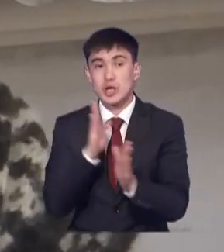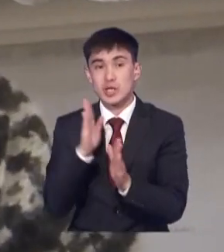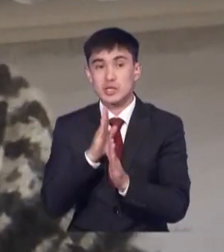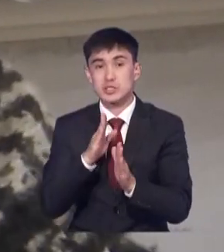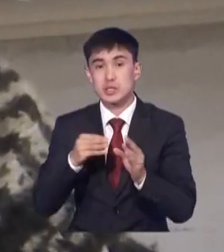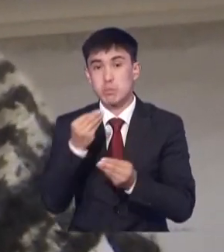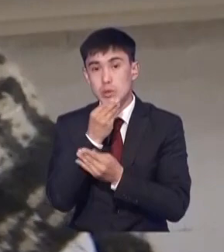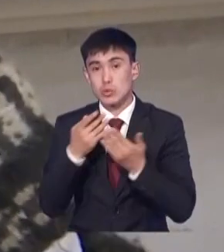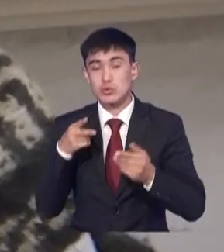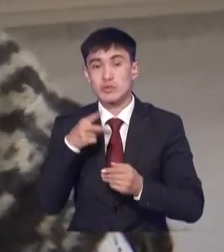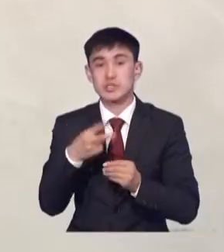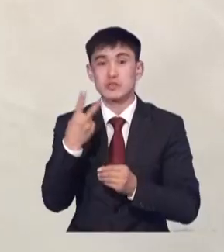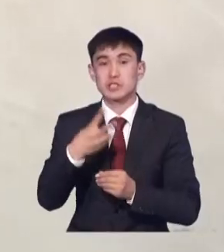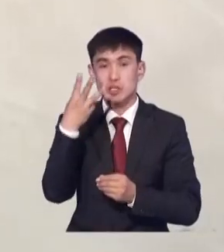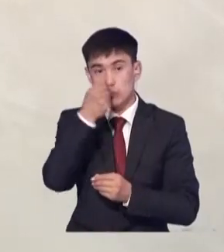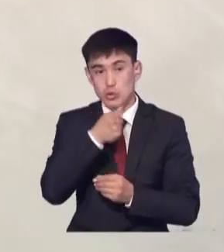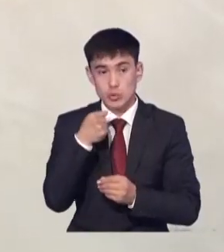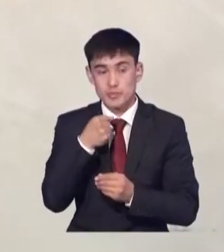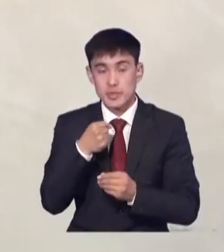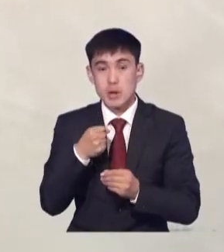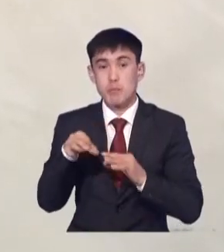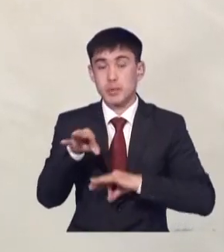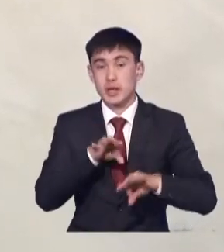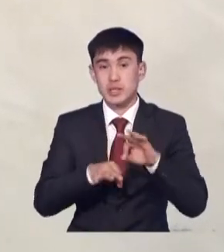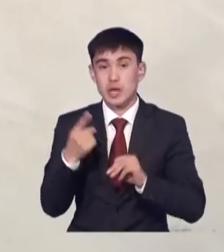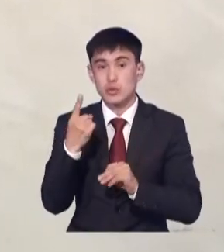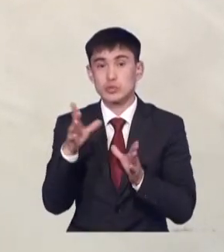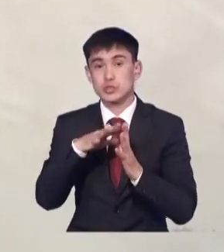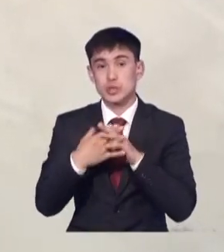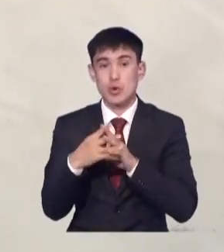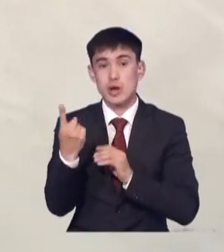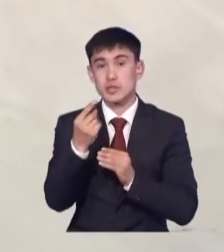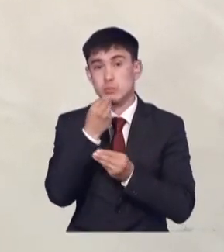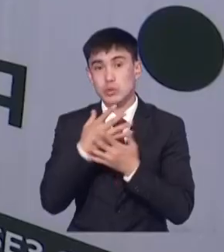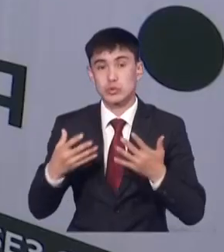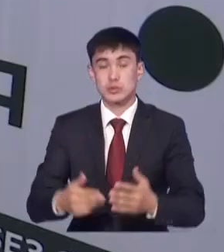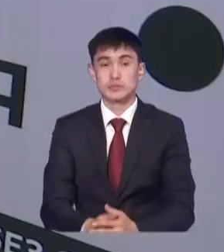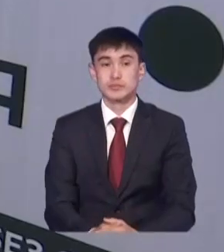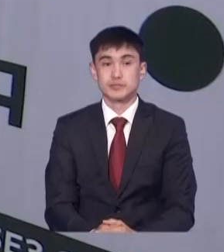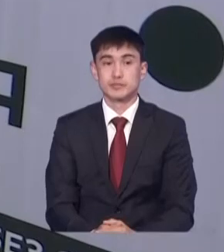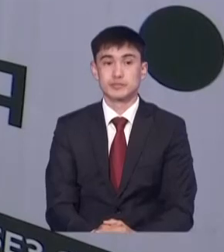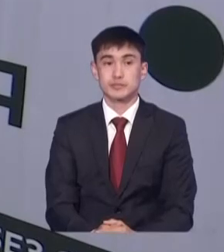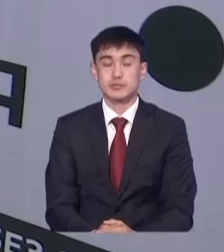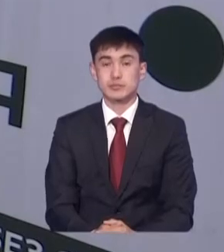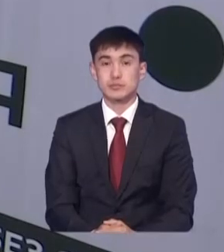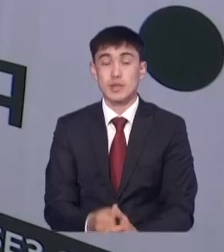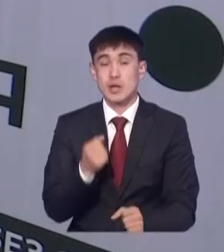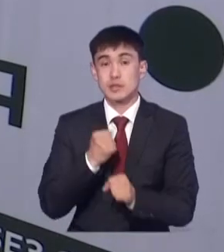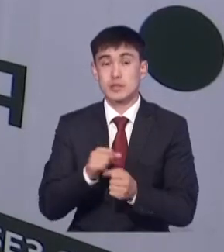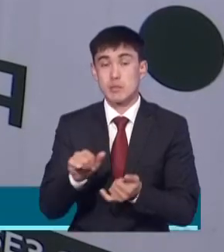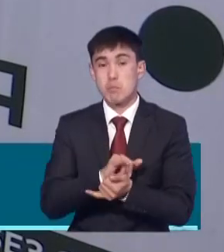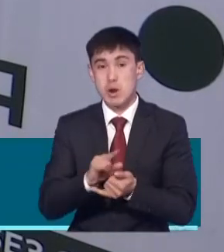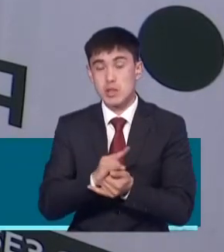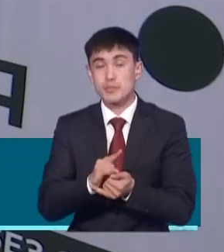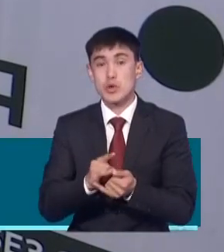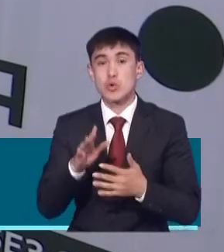экологических продуктов в 2023 году в рамках проекта «Одно село, один продукт». Делаем мыло ручной